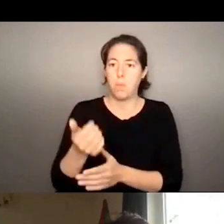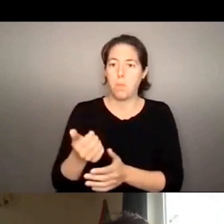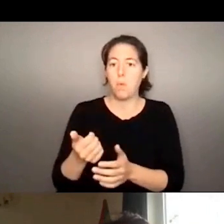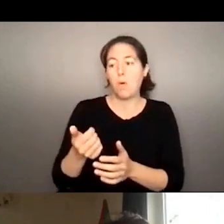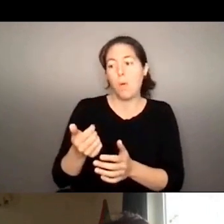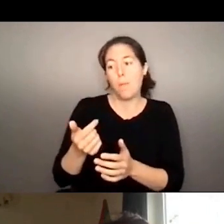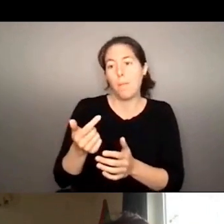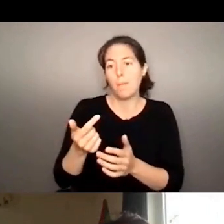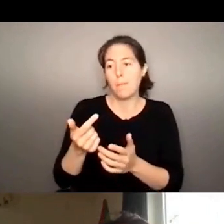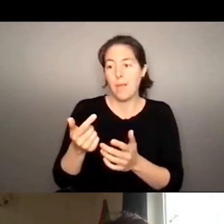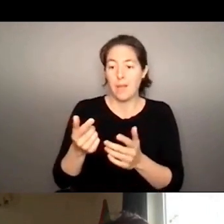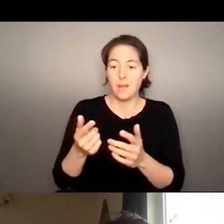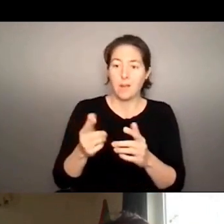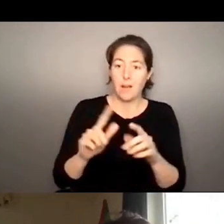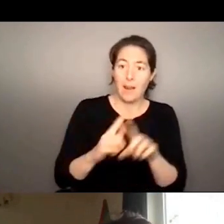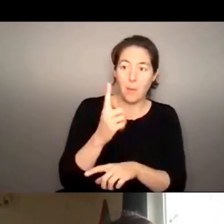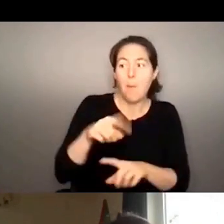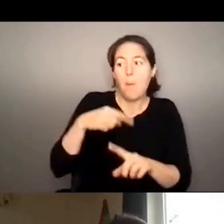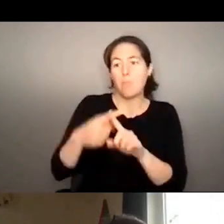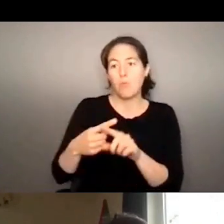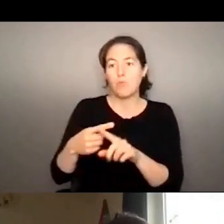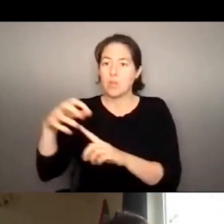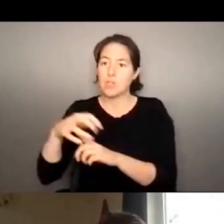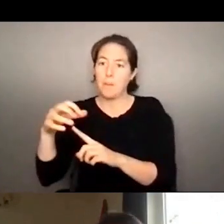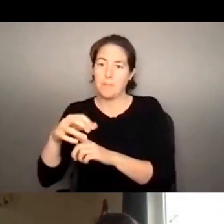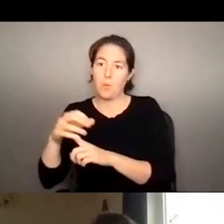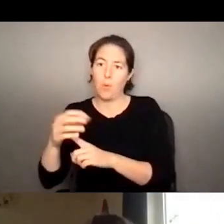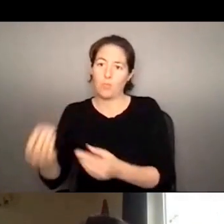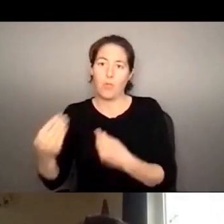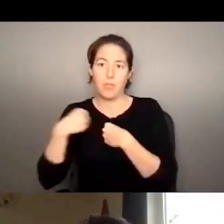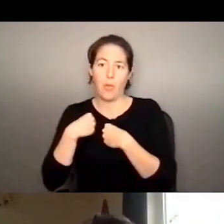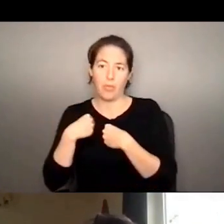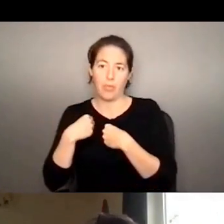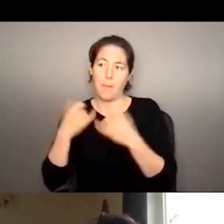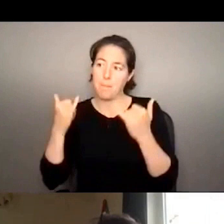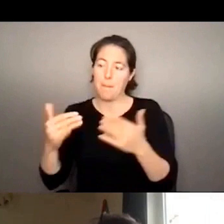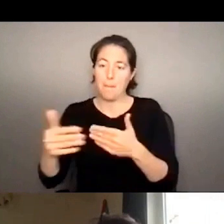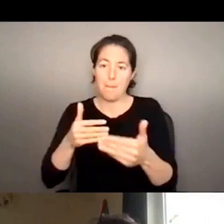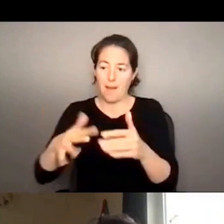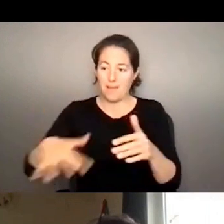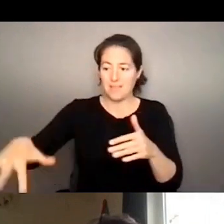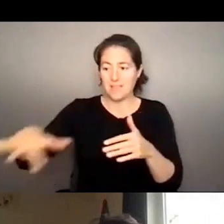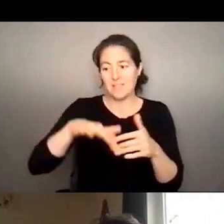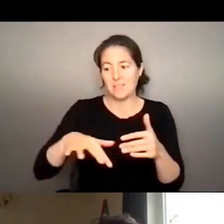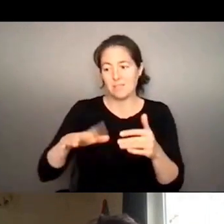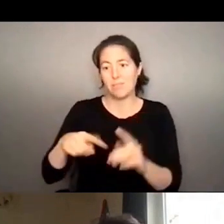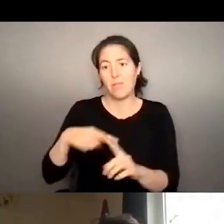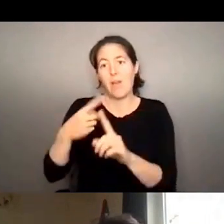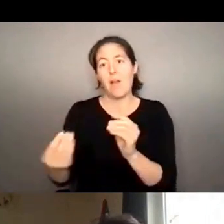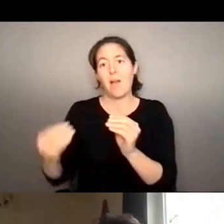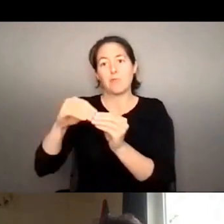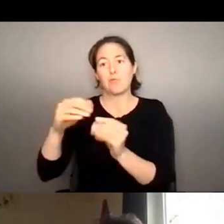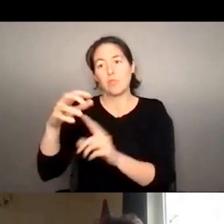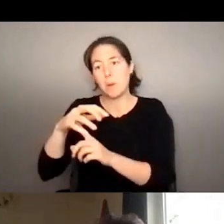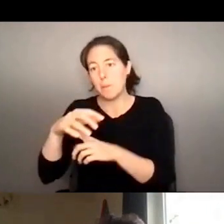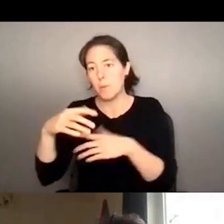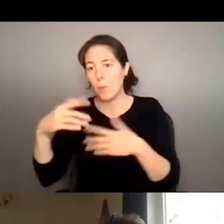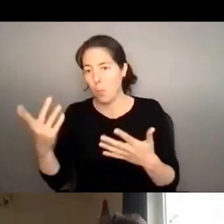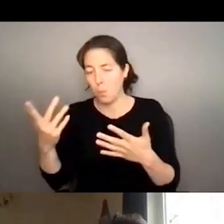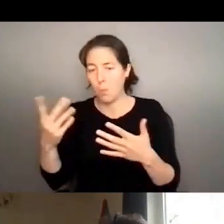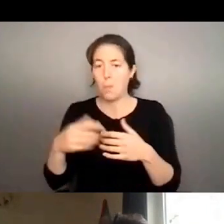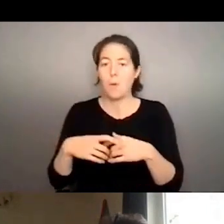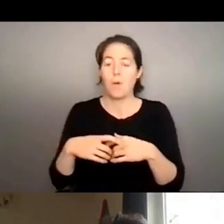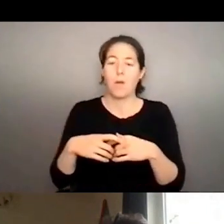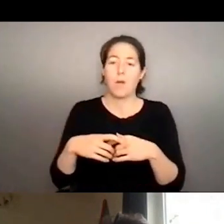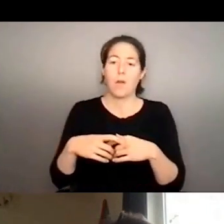on augmente la production sur un espace donné. Et peut-être en dernier, peut-être un dernier truc qu'on